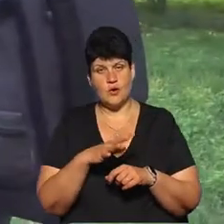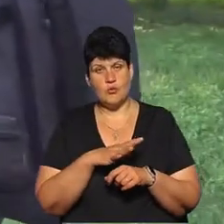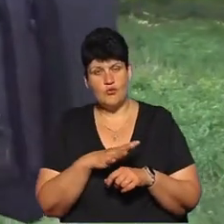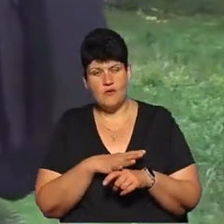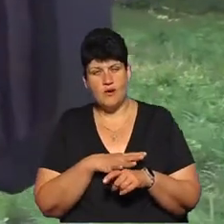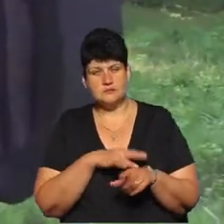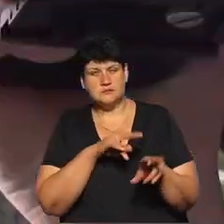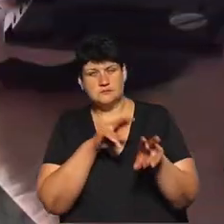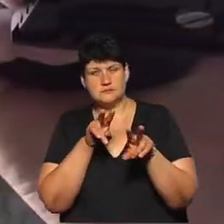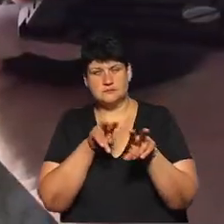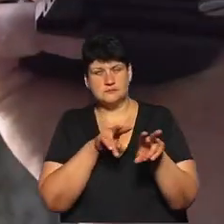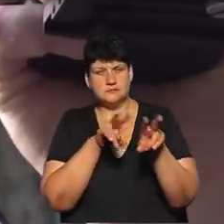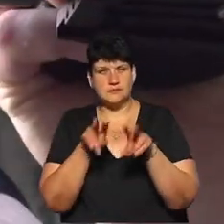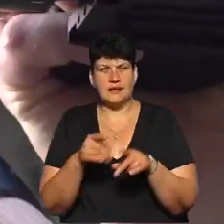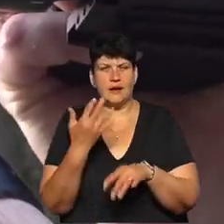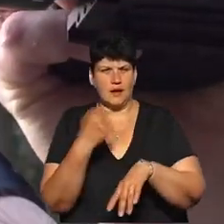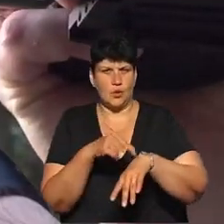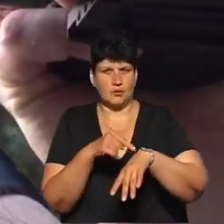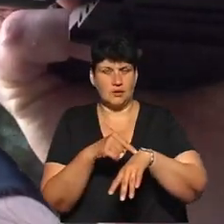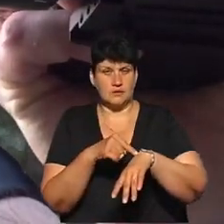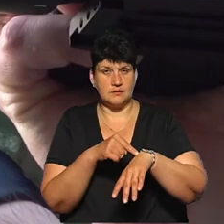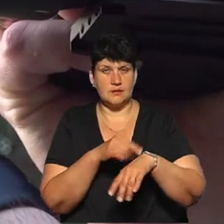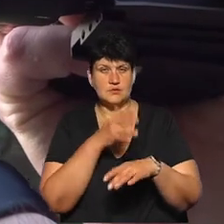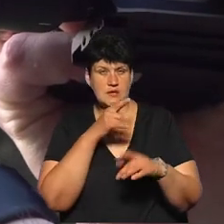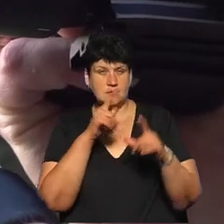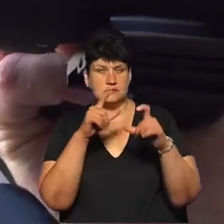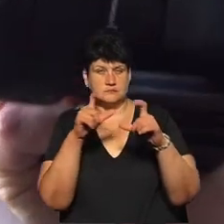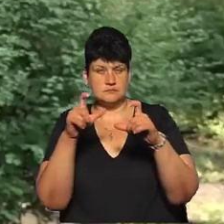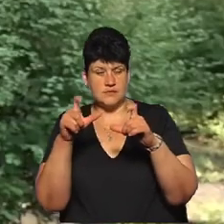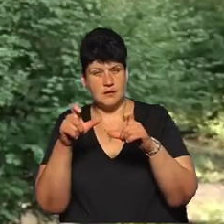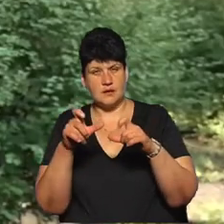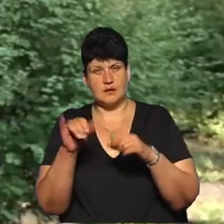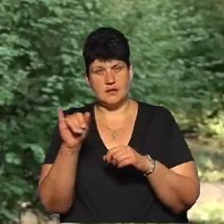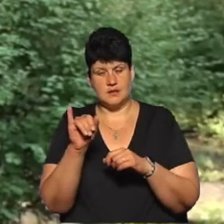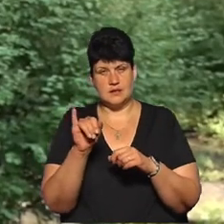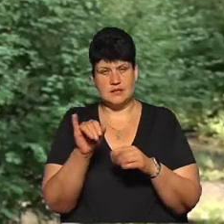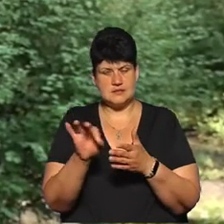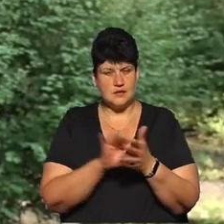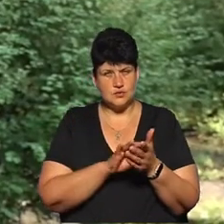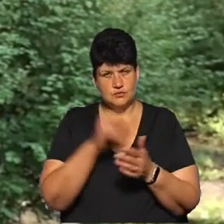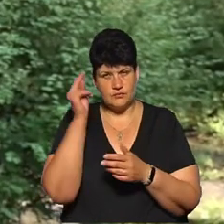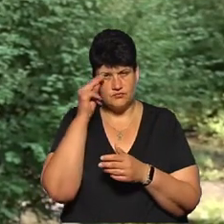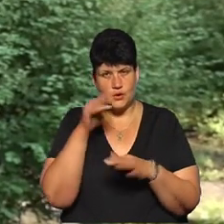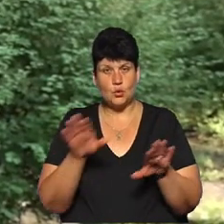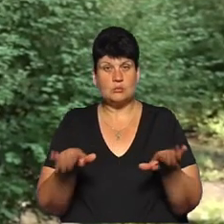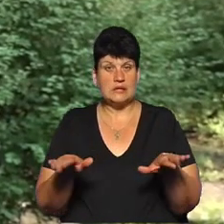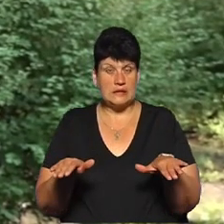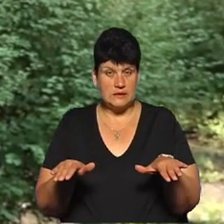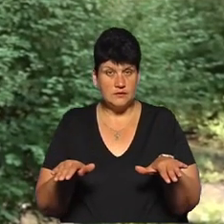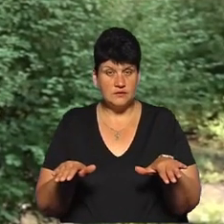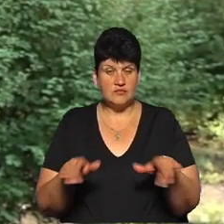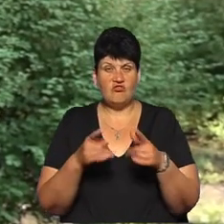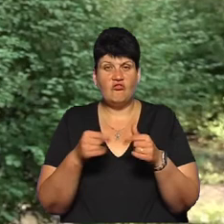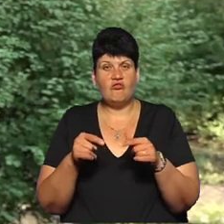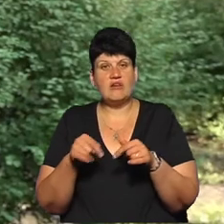годин. В процесі зйомки я і фотографую, і заодно вивчаю птахів. Види,